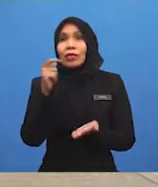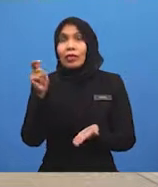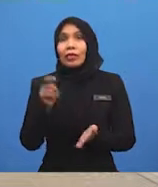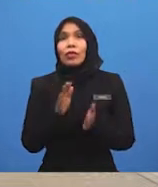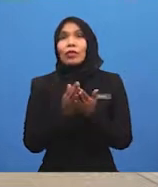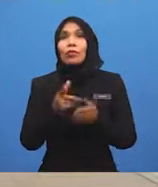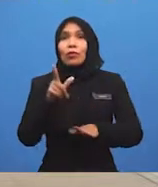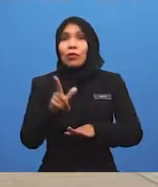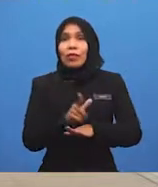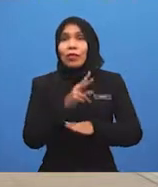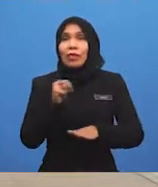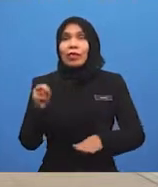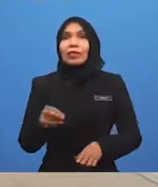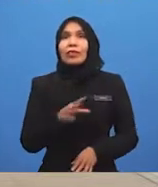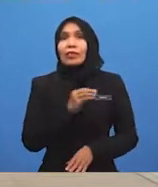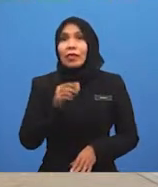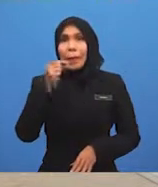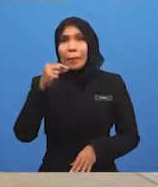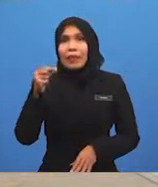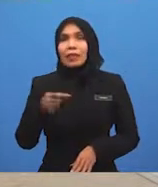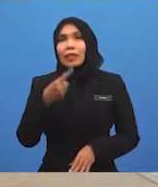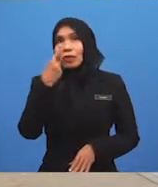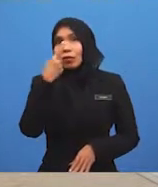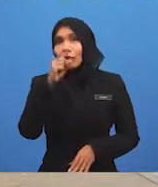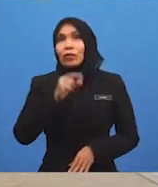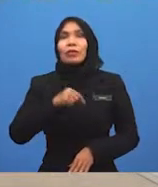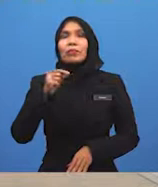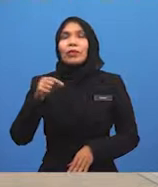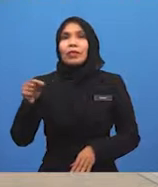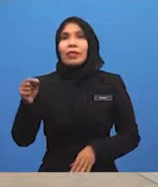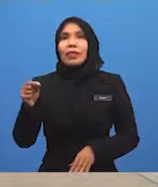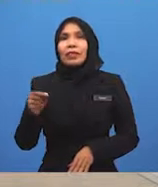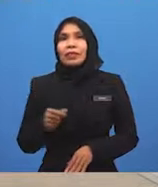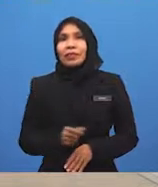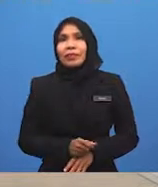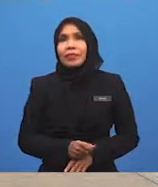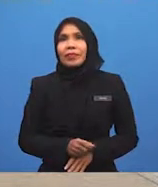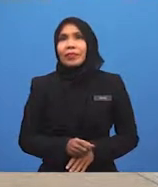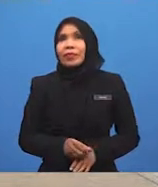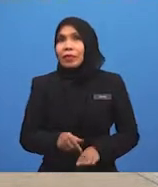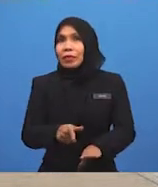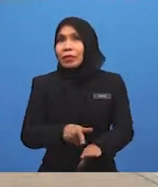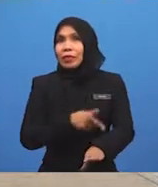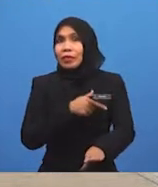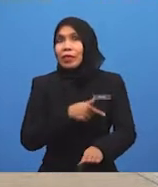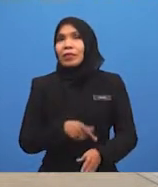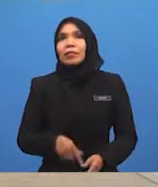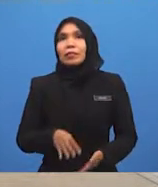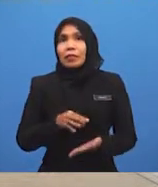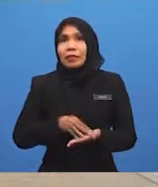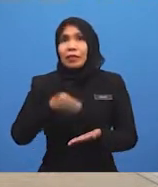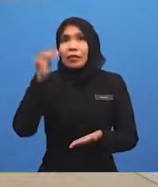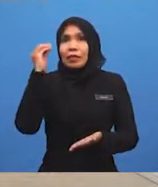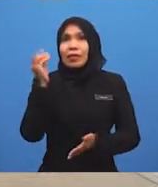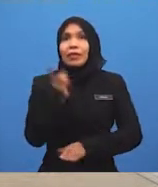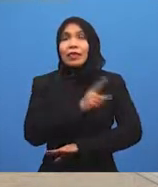dan pensel untuk menulis catatan dan nota sepanjang pembelajaran pada